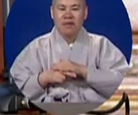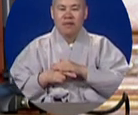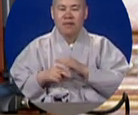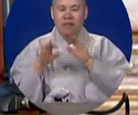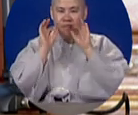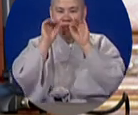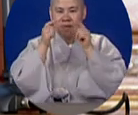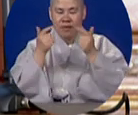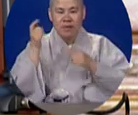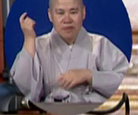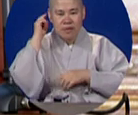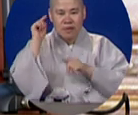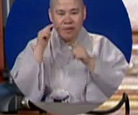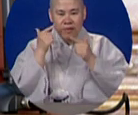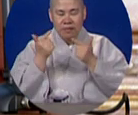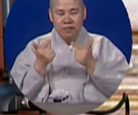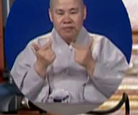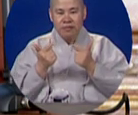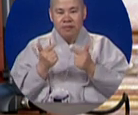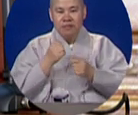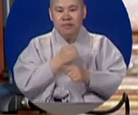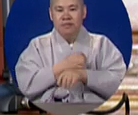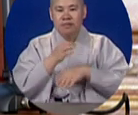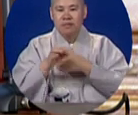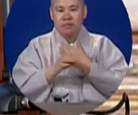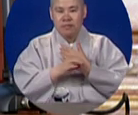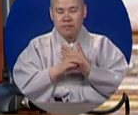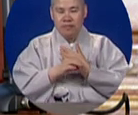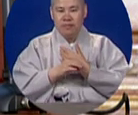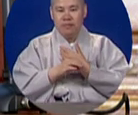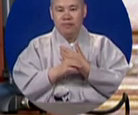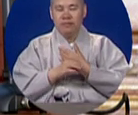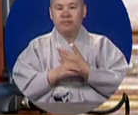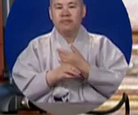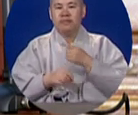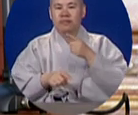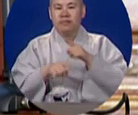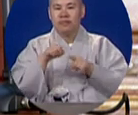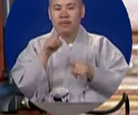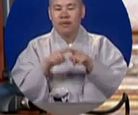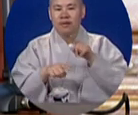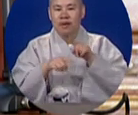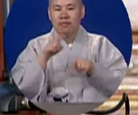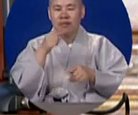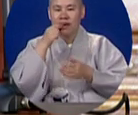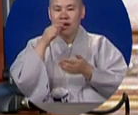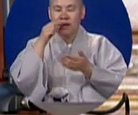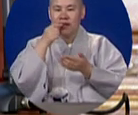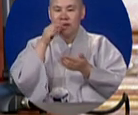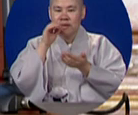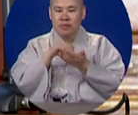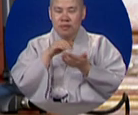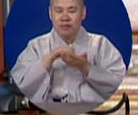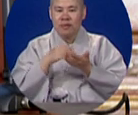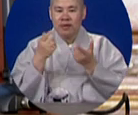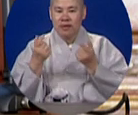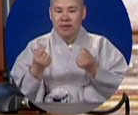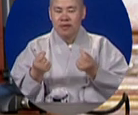보지도 않고 듣지도 않는다 이러면 목석이에요 목석 나무나 돌과 같은 겁니다